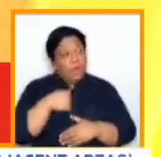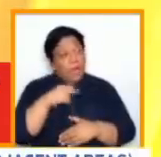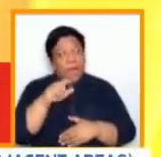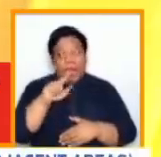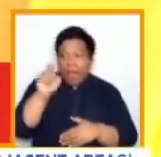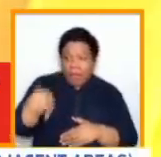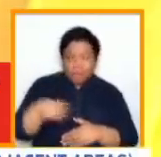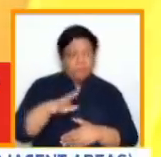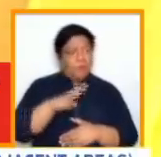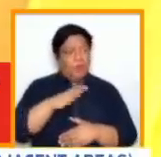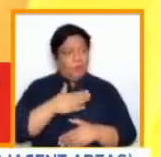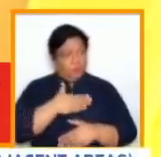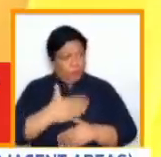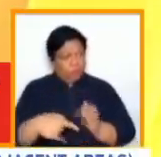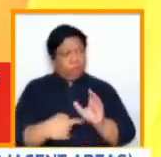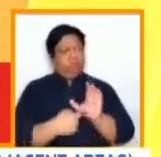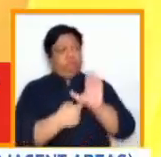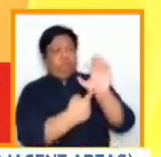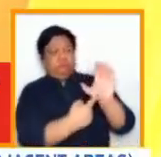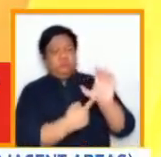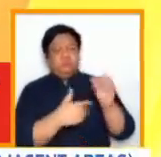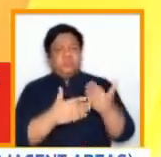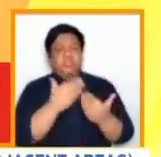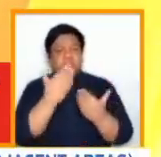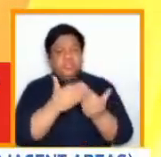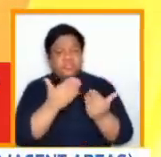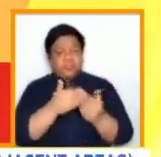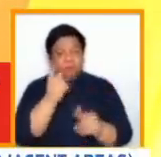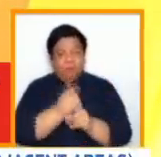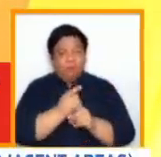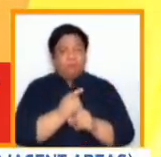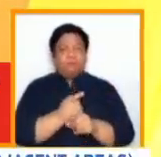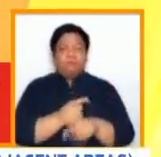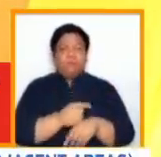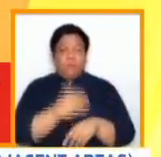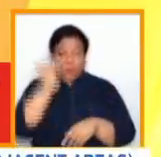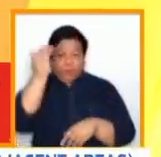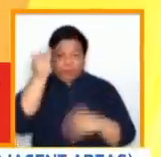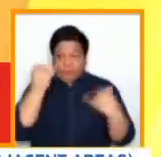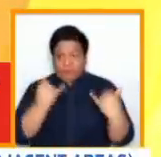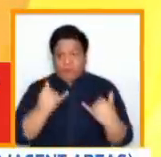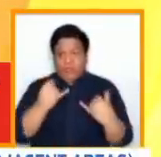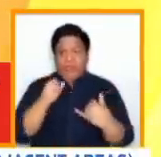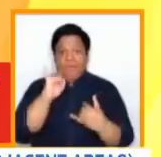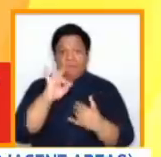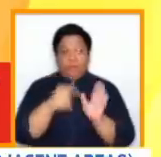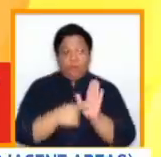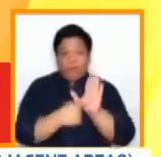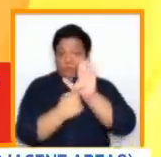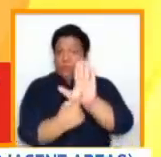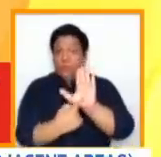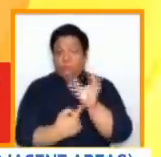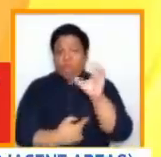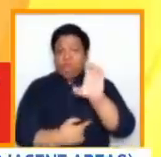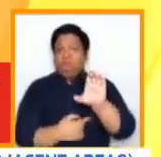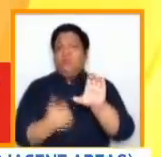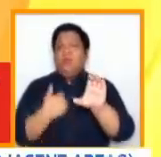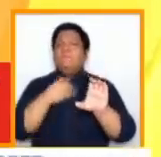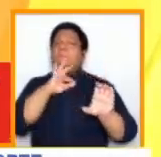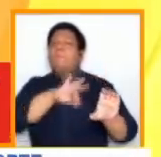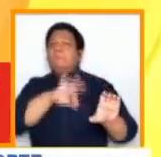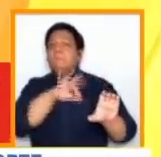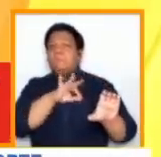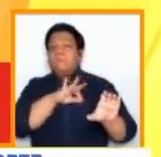na yung ating mga kababayan, di ba? Kung baksin. Kasi ngayon, pag pinakita mo naman yan, eh, may mga benepisyo, may discount sa ilang